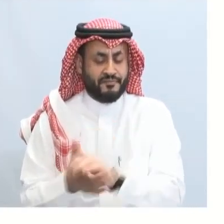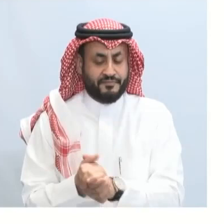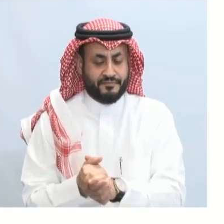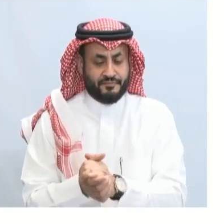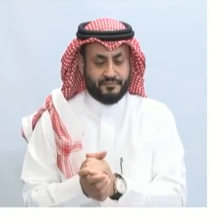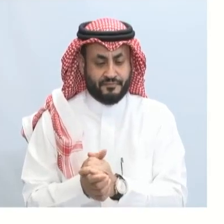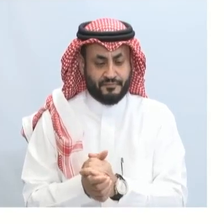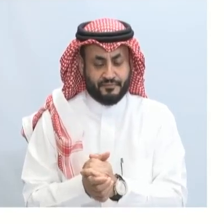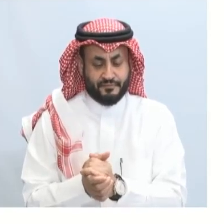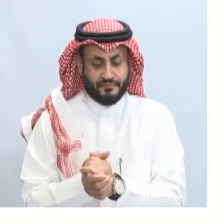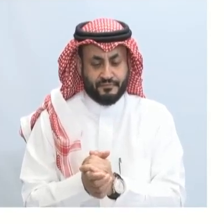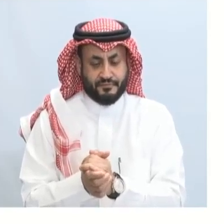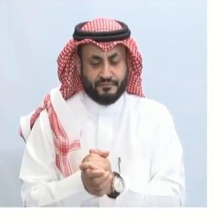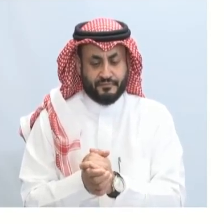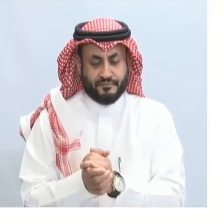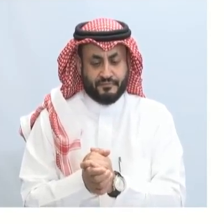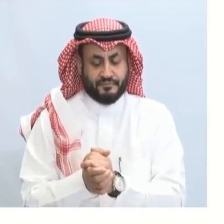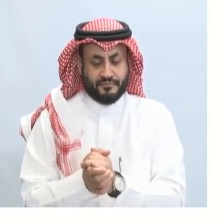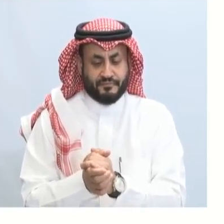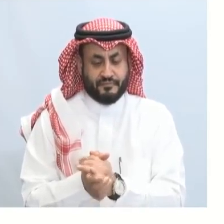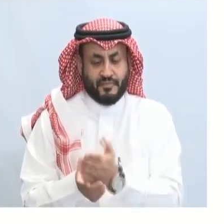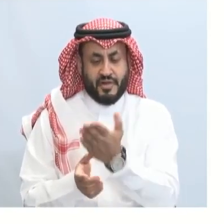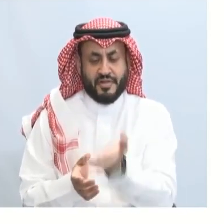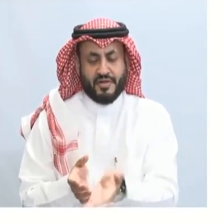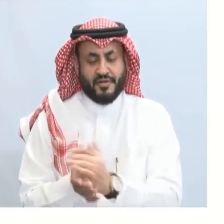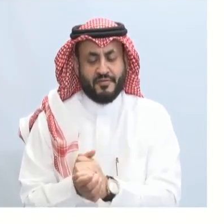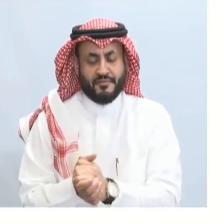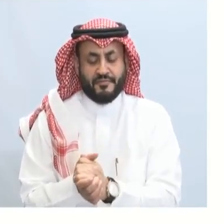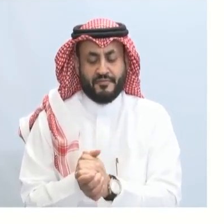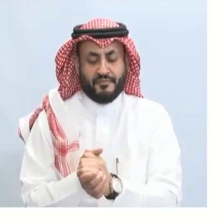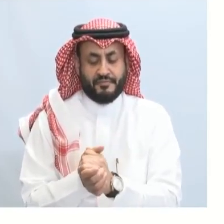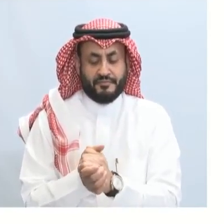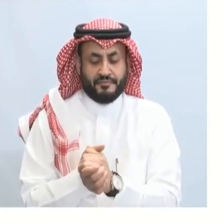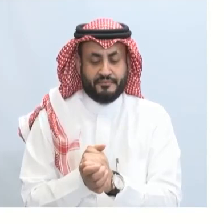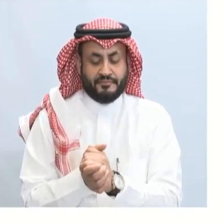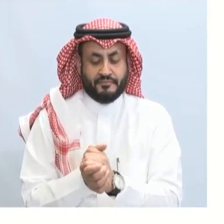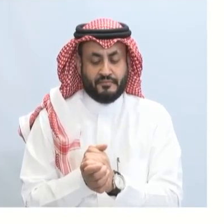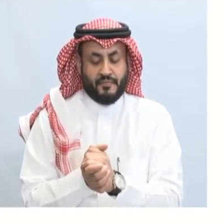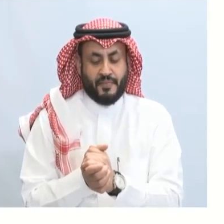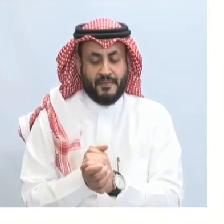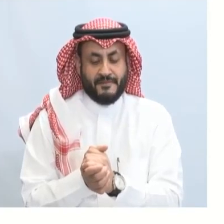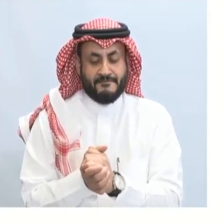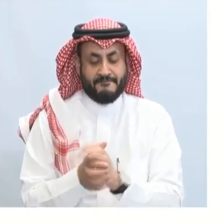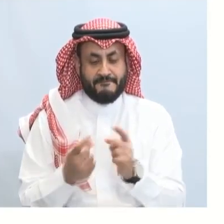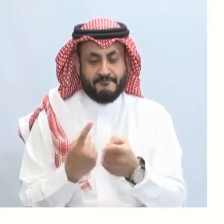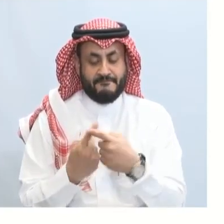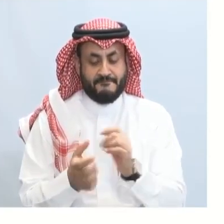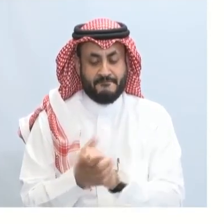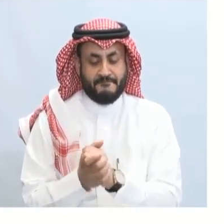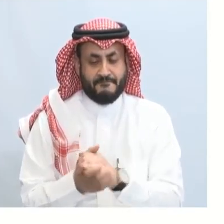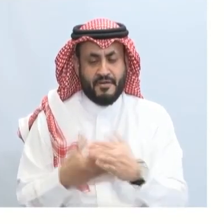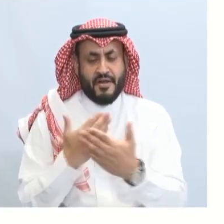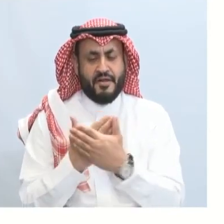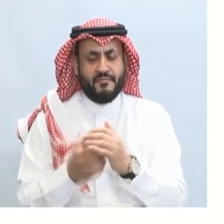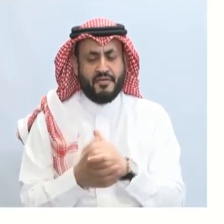المواطن وحقوق الدوله بالنسبه لواجبات الدوله وحقوق المواطنين اولا حمايه